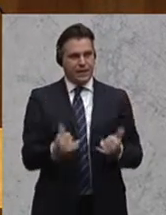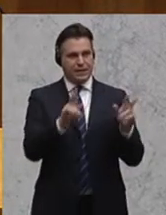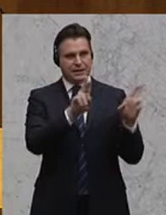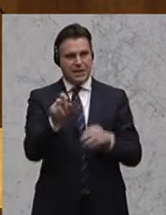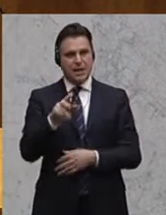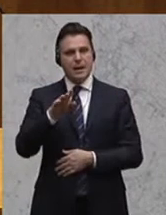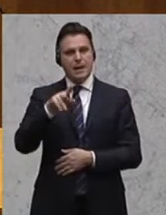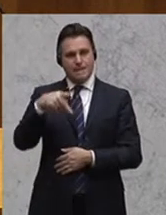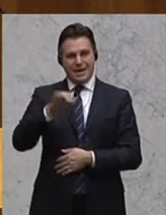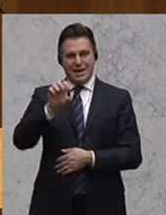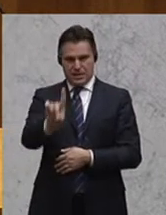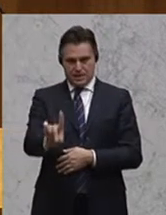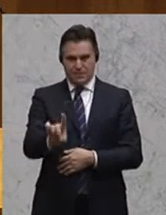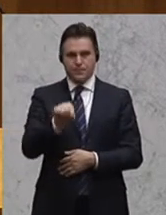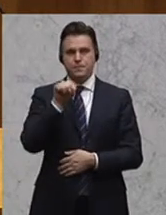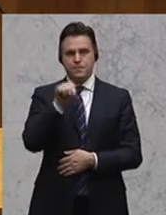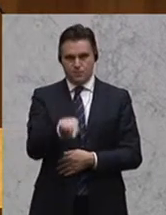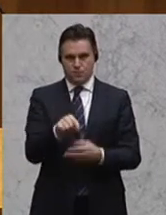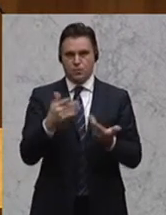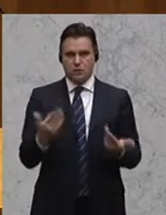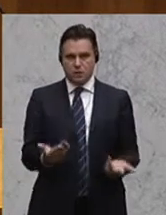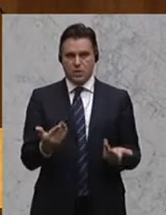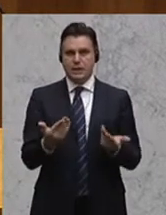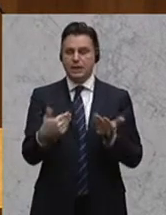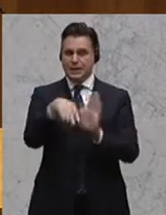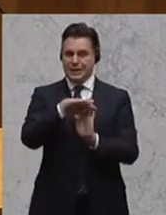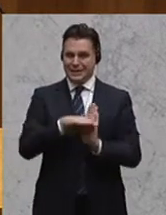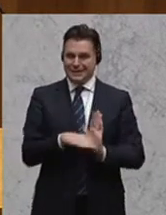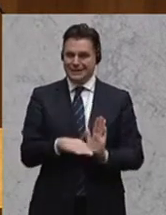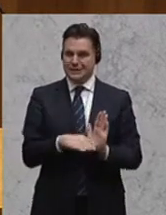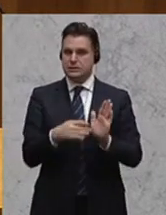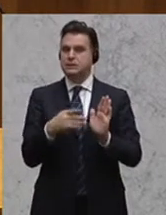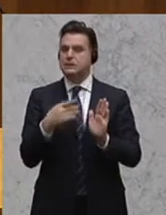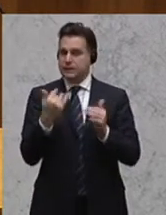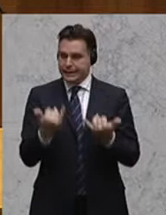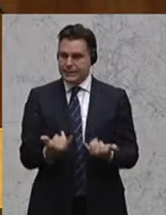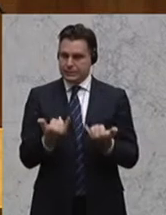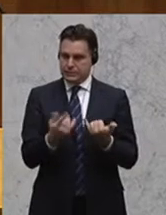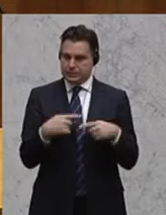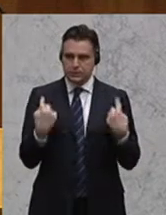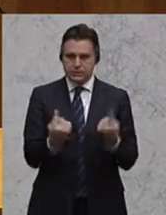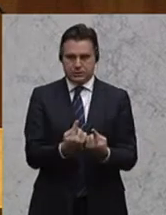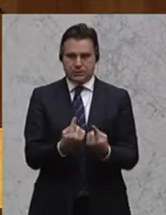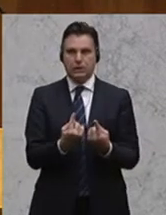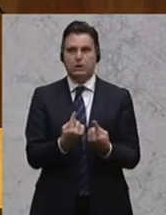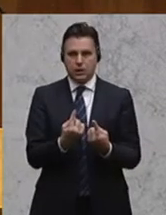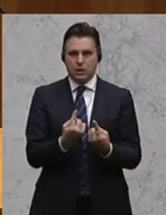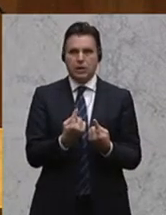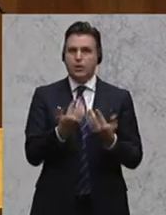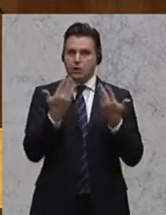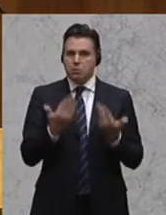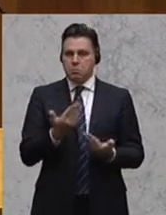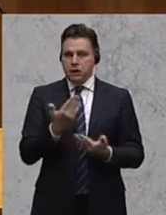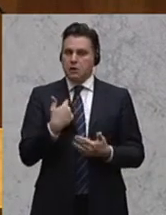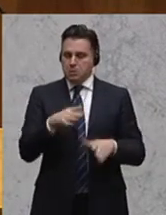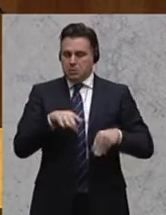BID. Ein Regelungsgegenstand, den wir grundsätzlich jetzt noch nicht, aber dessen Regelungsgegenstand wir